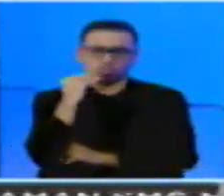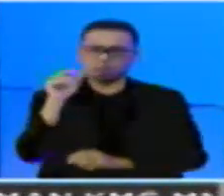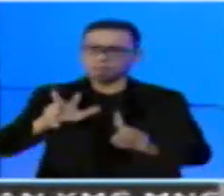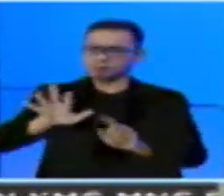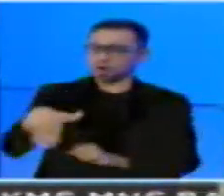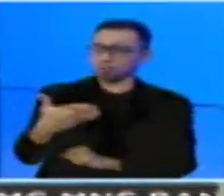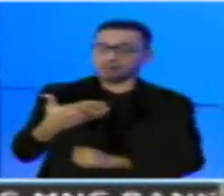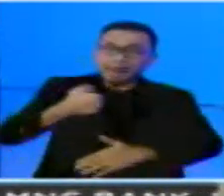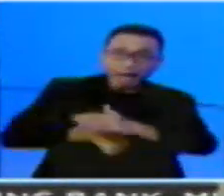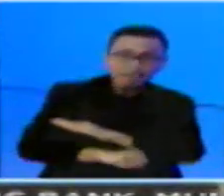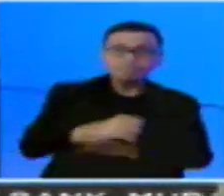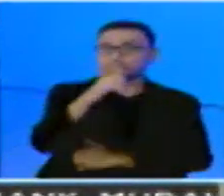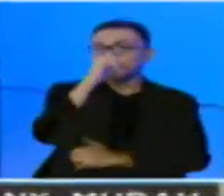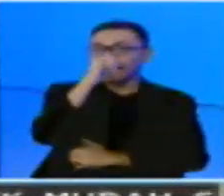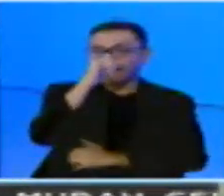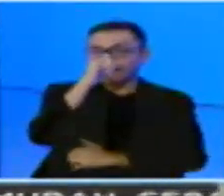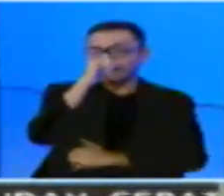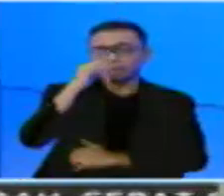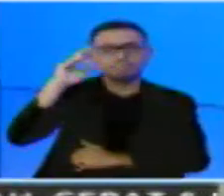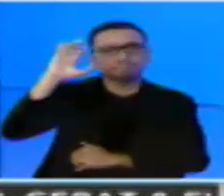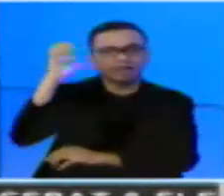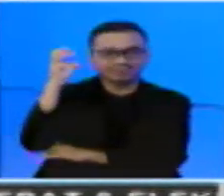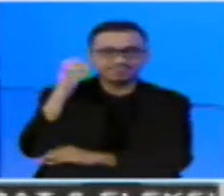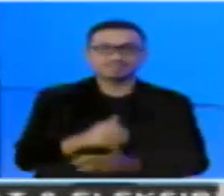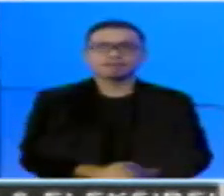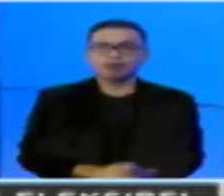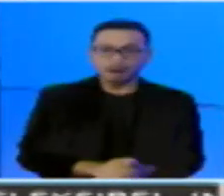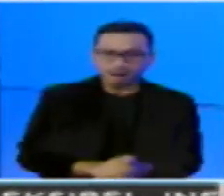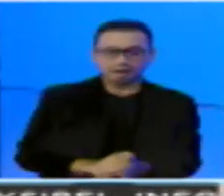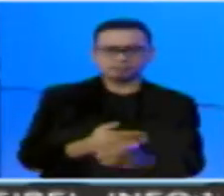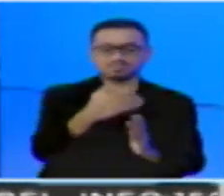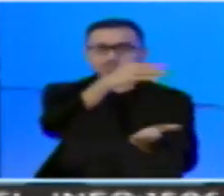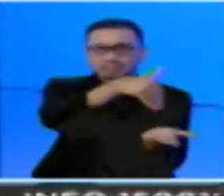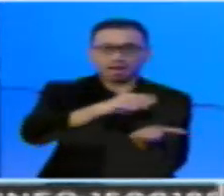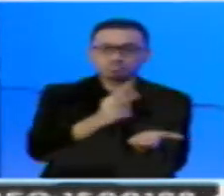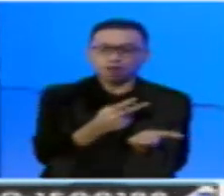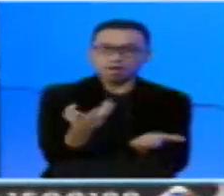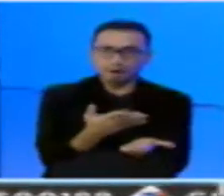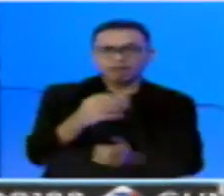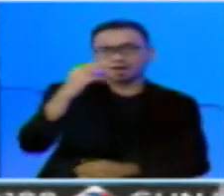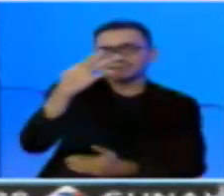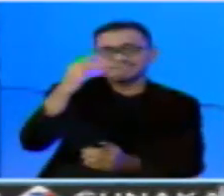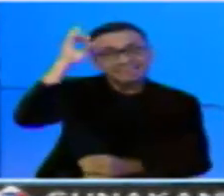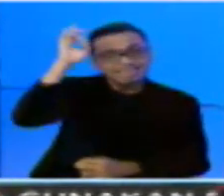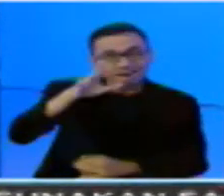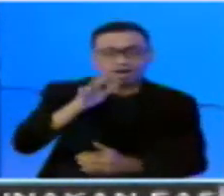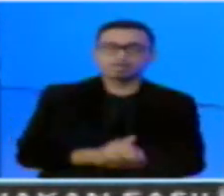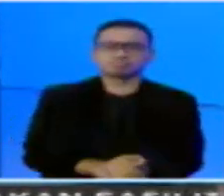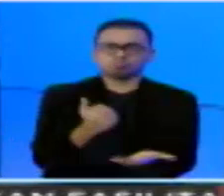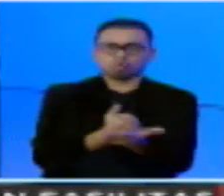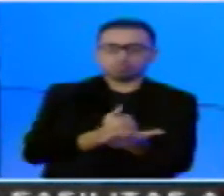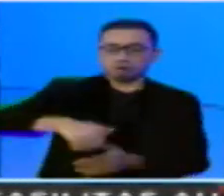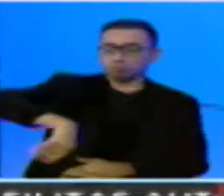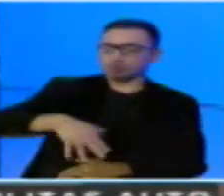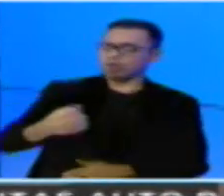Banten. Diduga perubahan data ini terjadi di tingkat desa. Kepala Desa Pagelaran mengaku mendapatkan data dari pihak keluarga bahwa